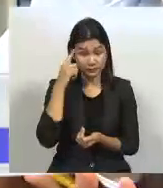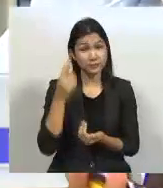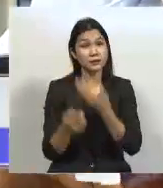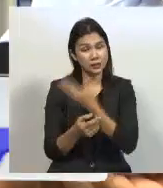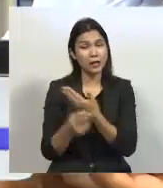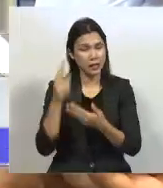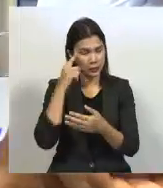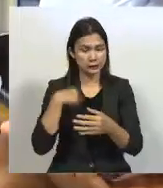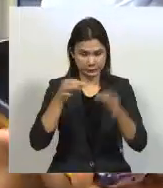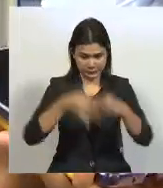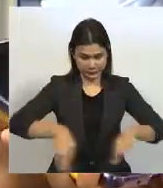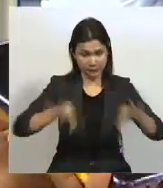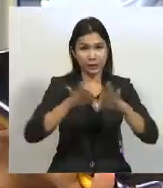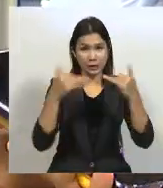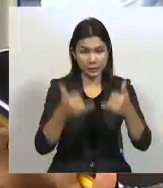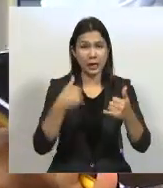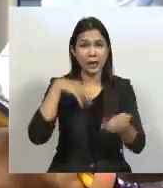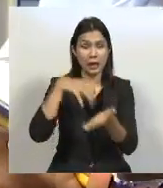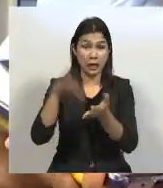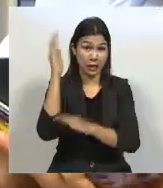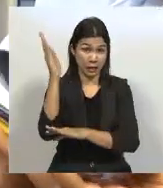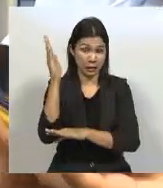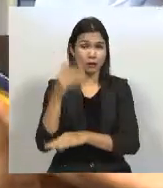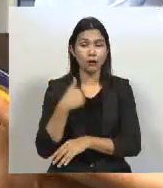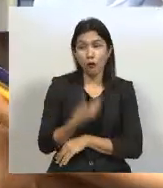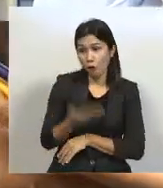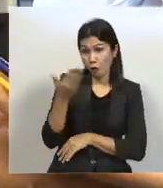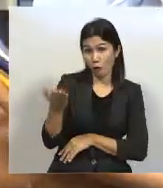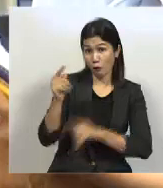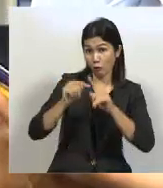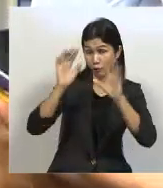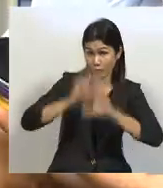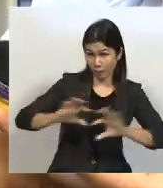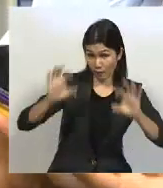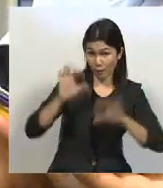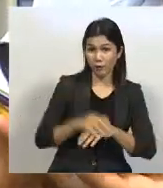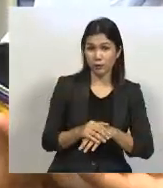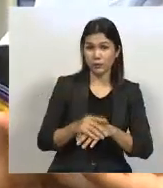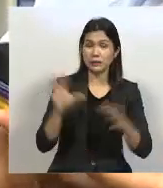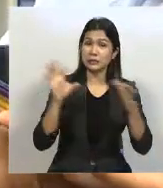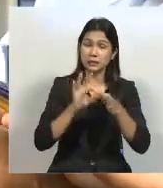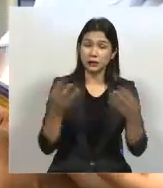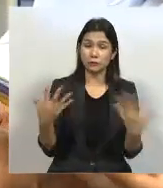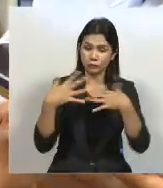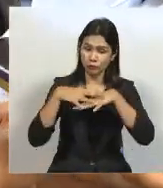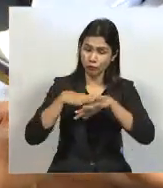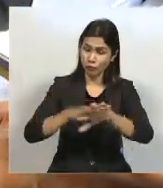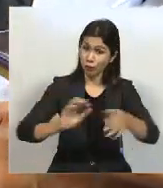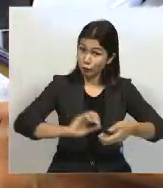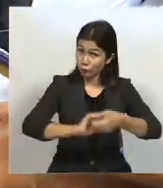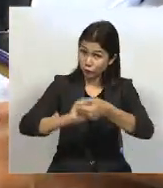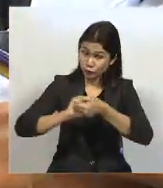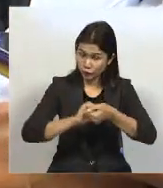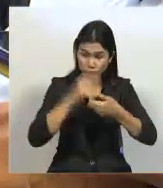การอภิปรายครั้งนี้แล้วก็อยากให้รัฐบาลเนี่ยนะคะได้มองเห็นว่าความร่วมไม้ร่วมมือในการที่จะ